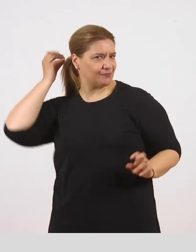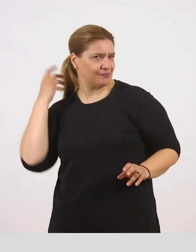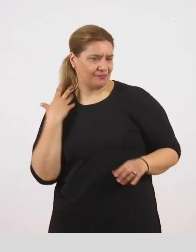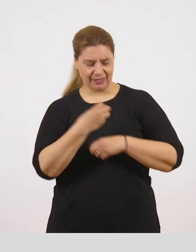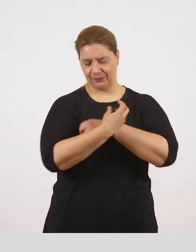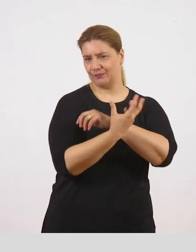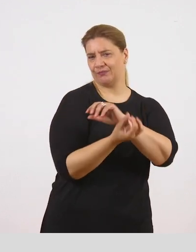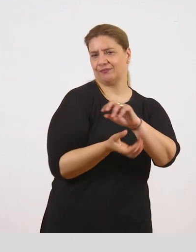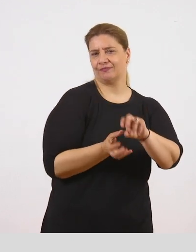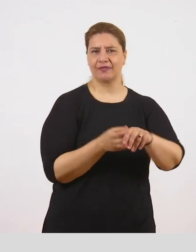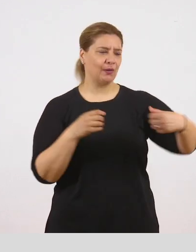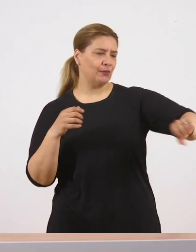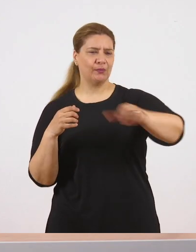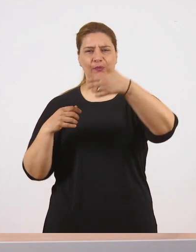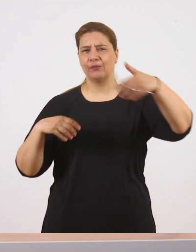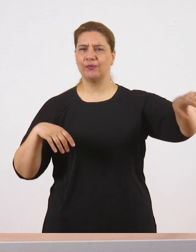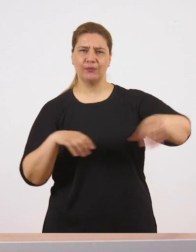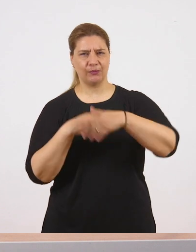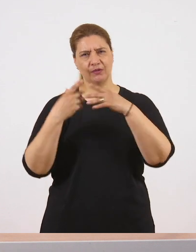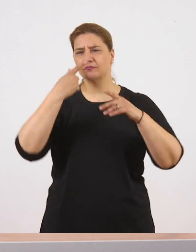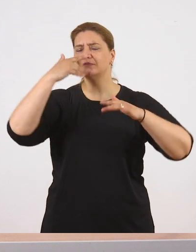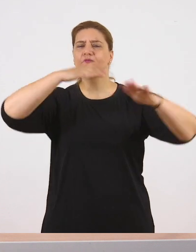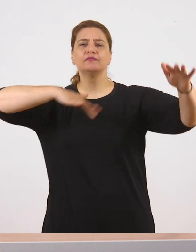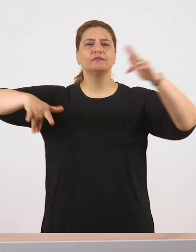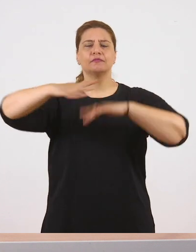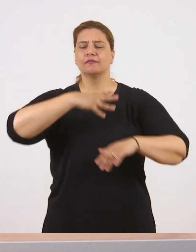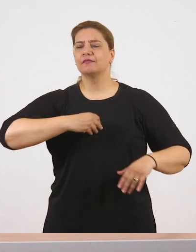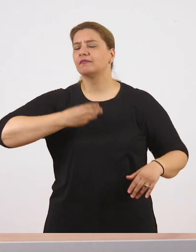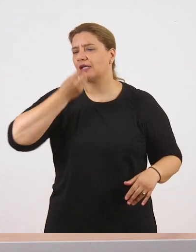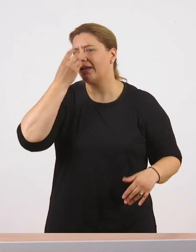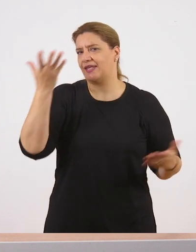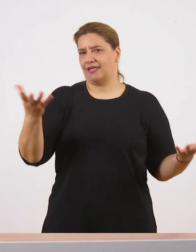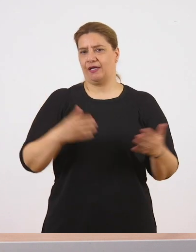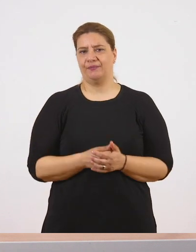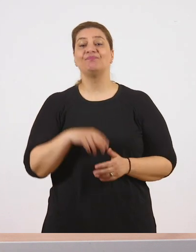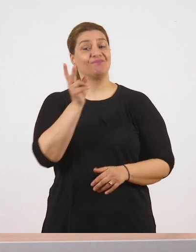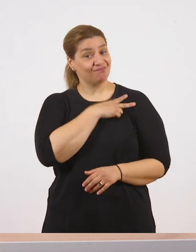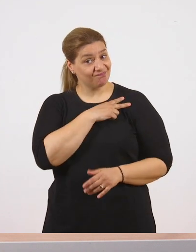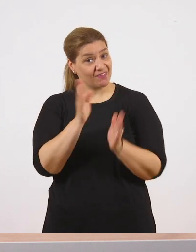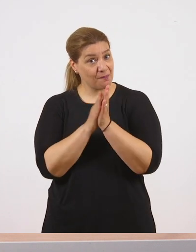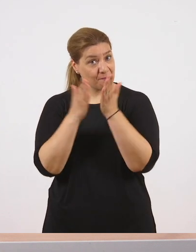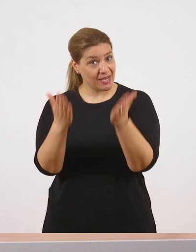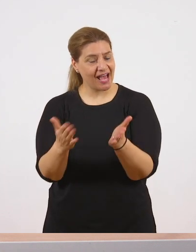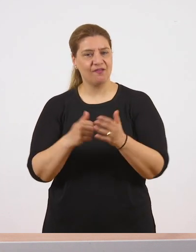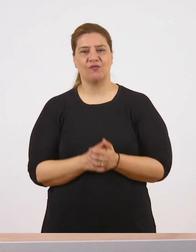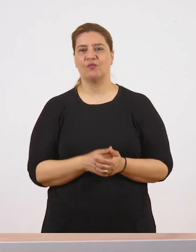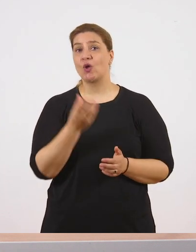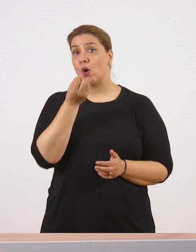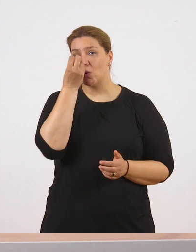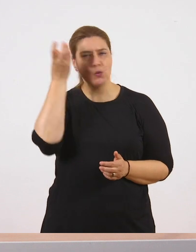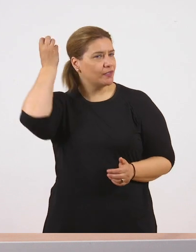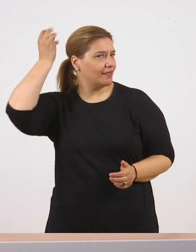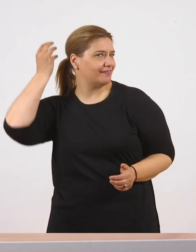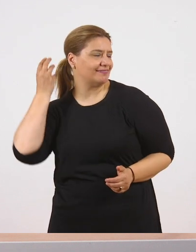Μοσχομύριζε σαν γαρδένια. Πραγματικά είναι μια γυναίκα, μπράβο Γιώργο, που φοράει λουλούδια στα